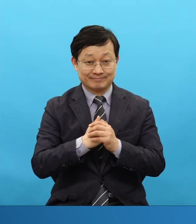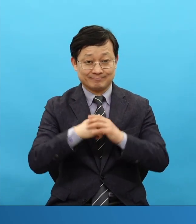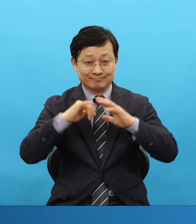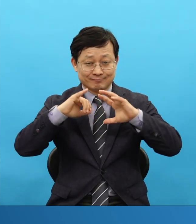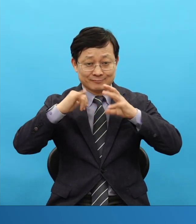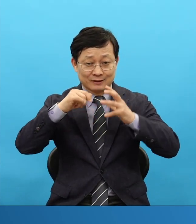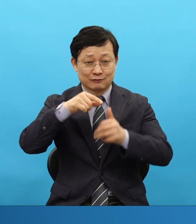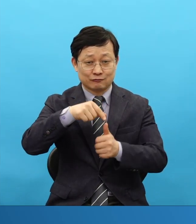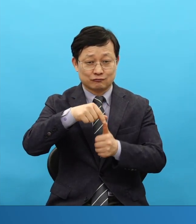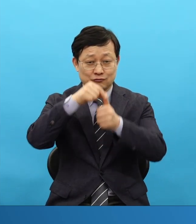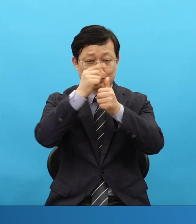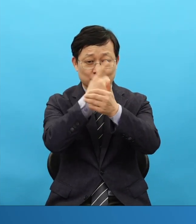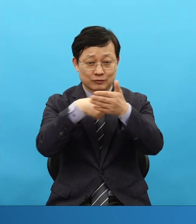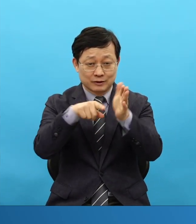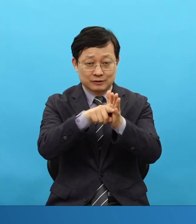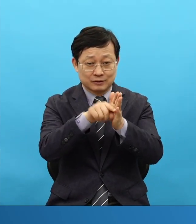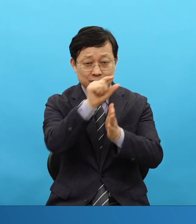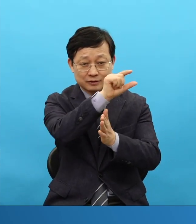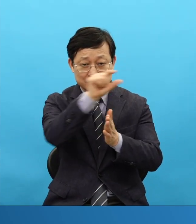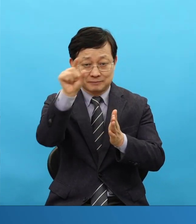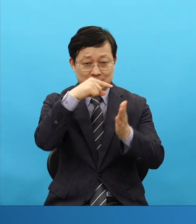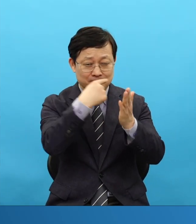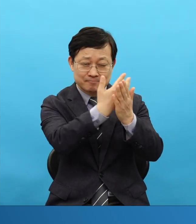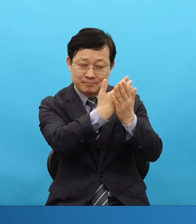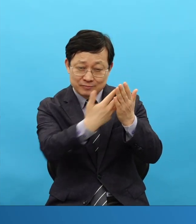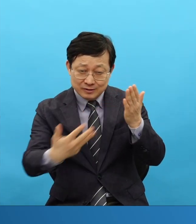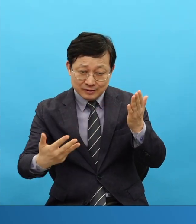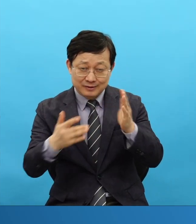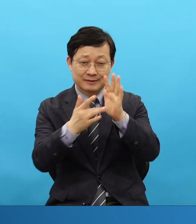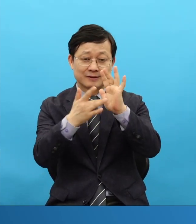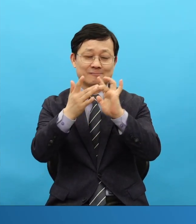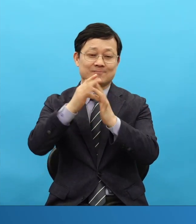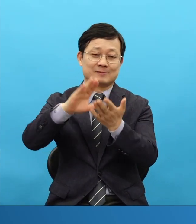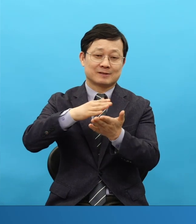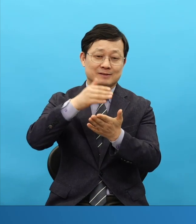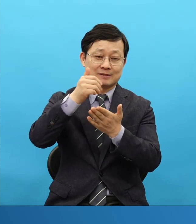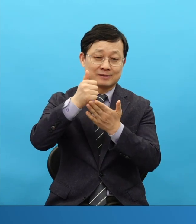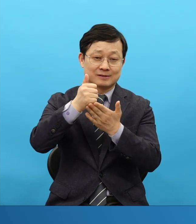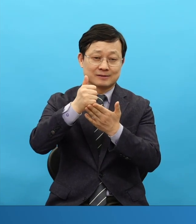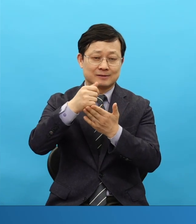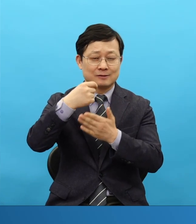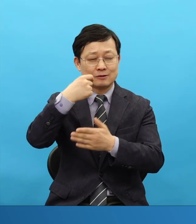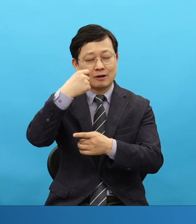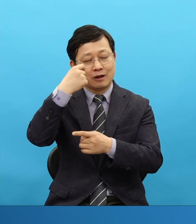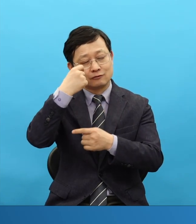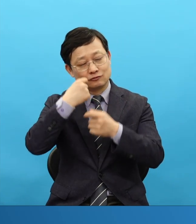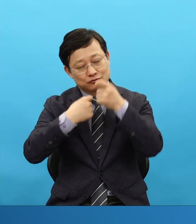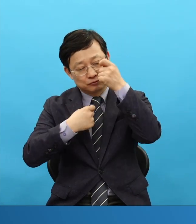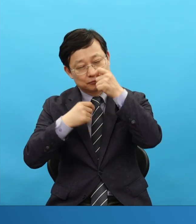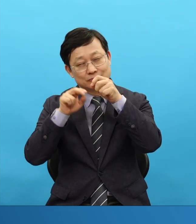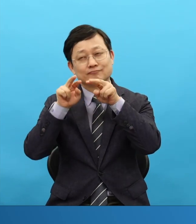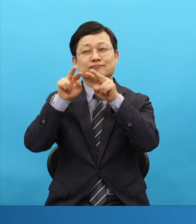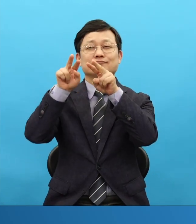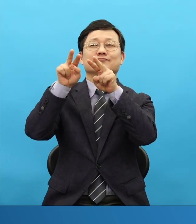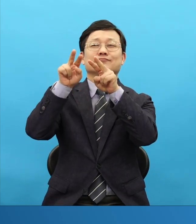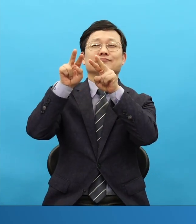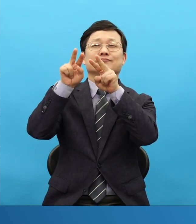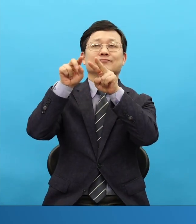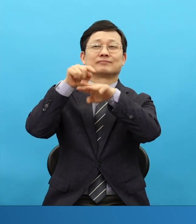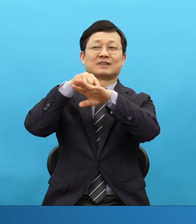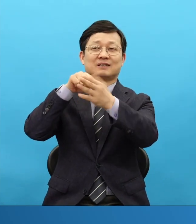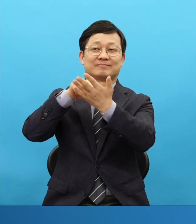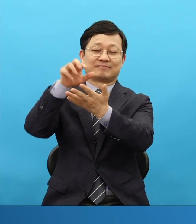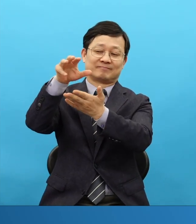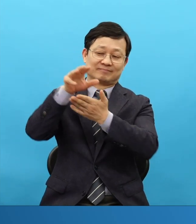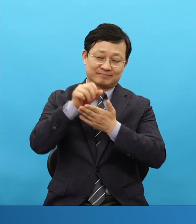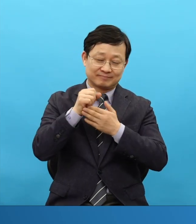세상을 구원하시기 위해 흘리신 예수 그리스도의 눈물을 보게 하옵소서. Lord, allow us to see your tears that